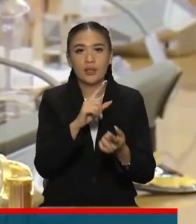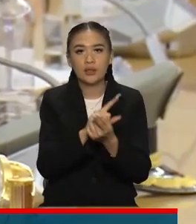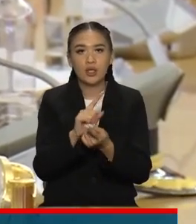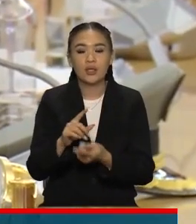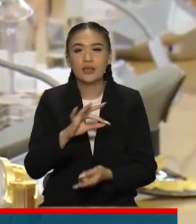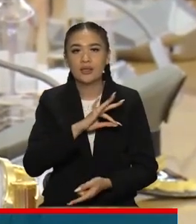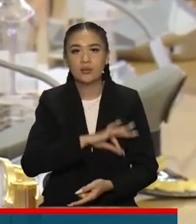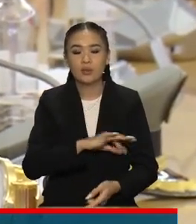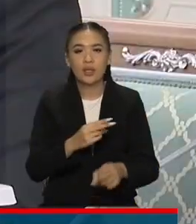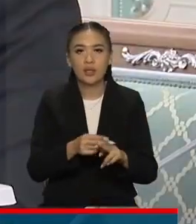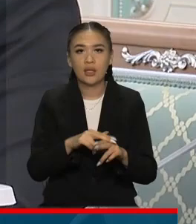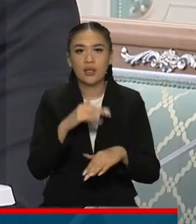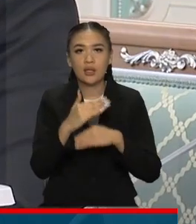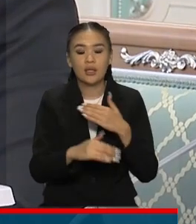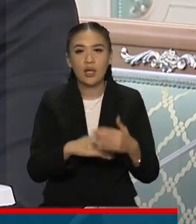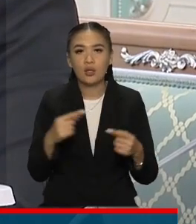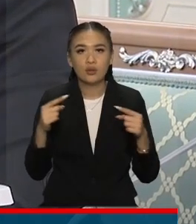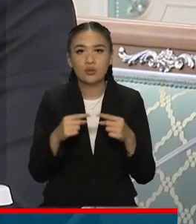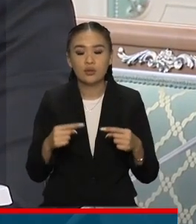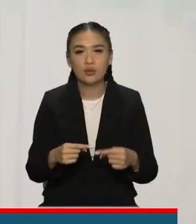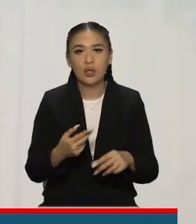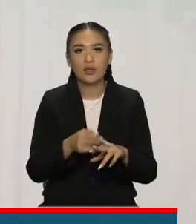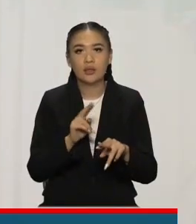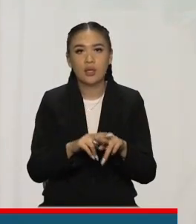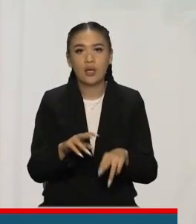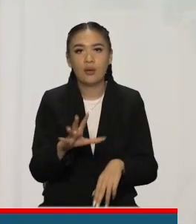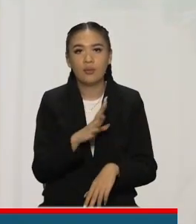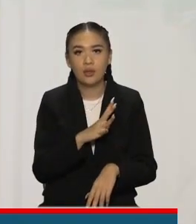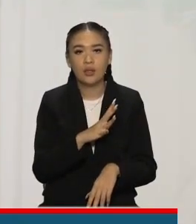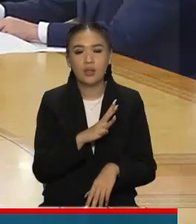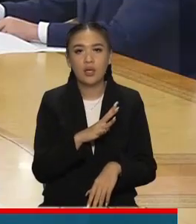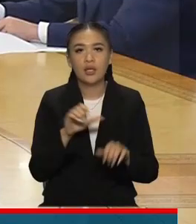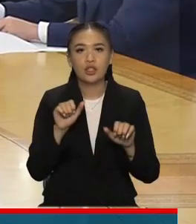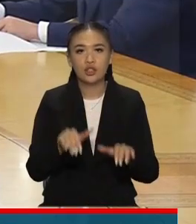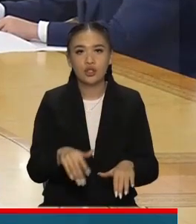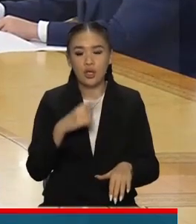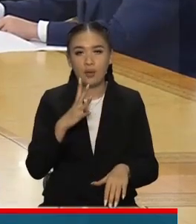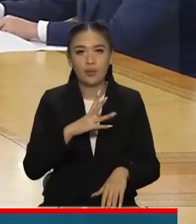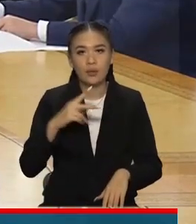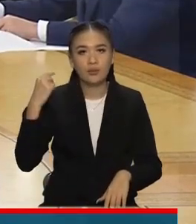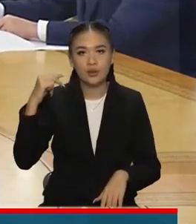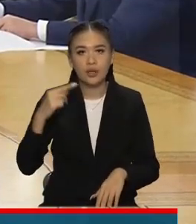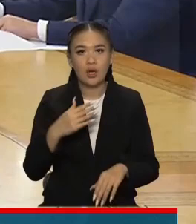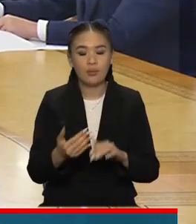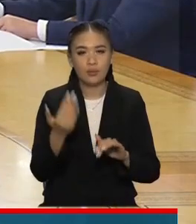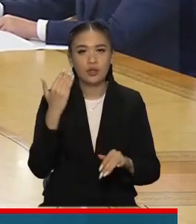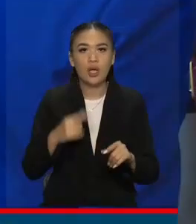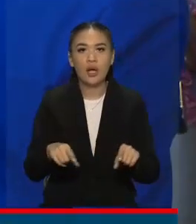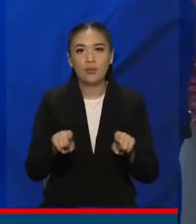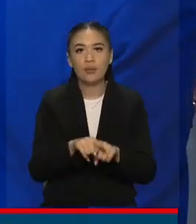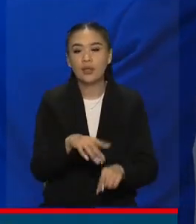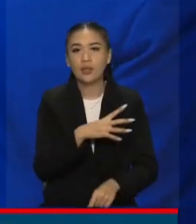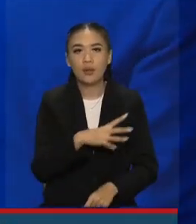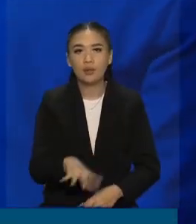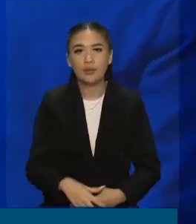тиімді ынтымақтастықты нығайтып, нақты нәтижеге қол жеткізетін шешуші сәт деді президент. Өйткені бұрын барыс келісі орнамаған.